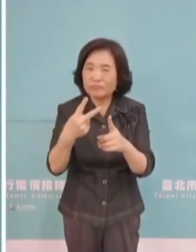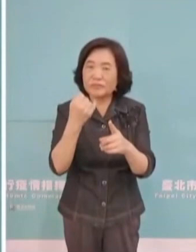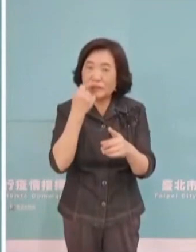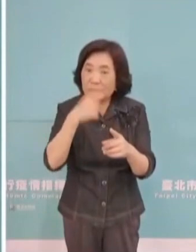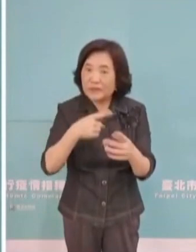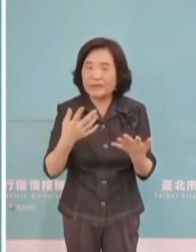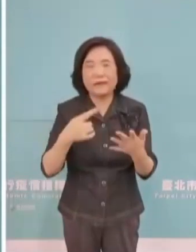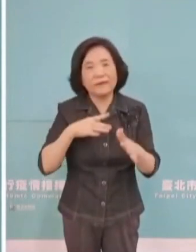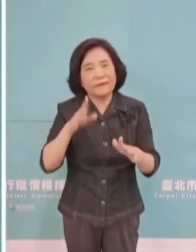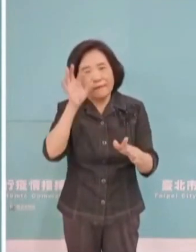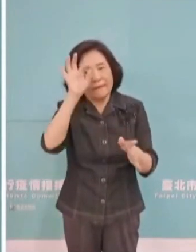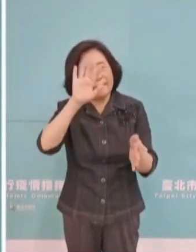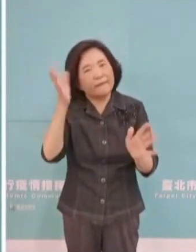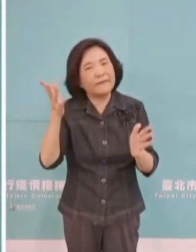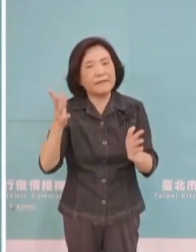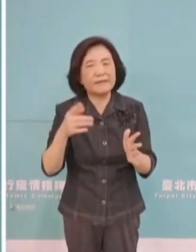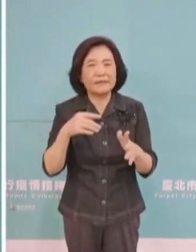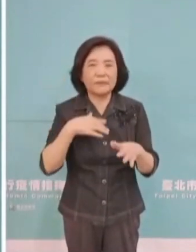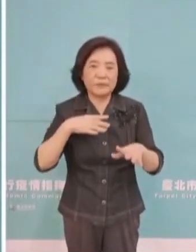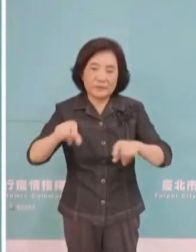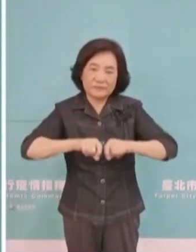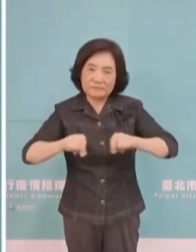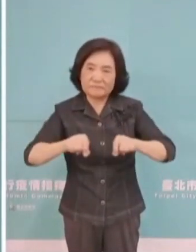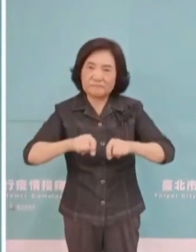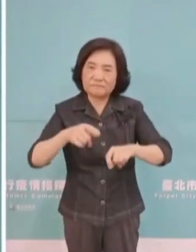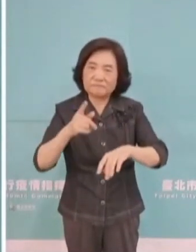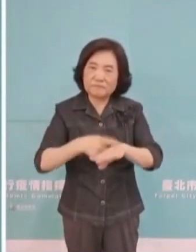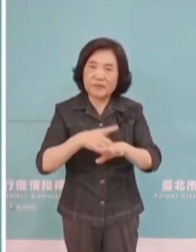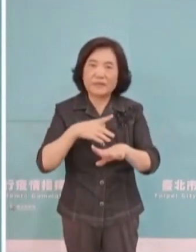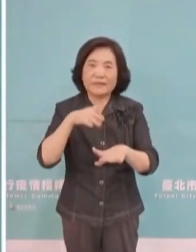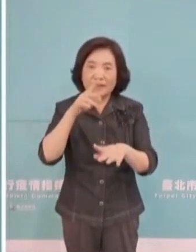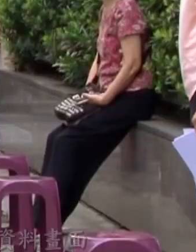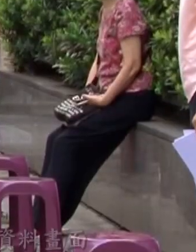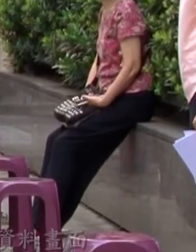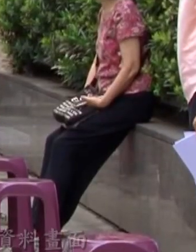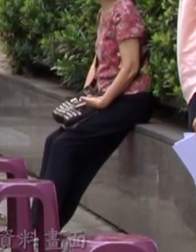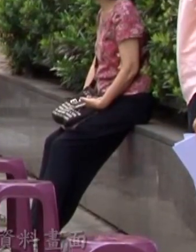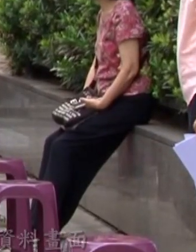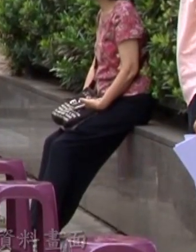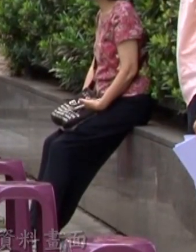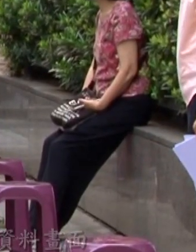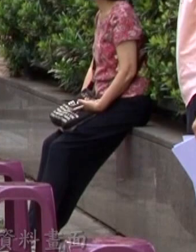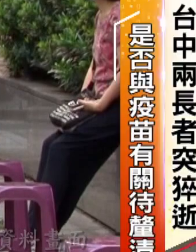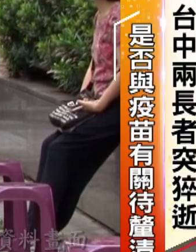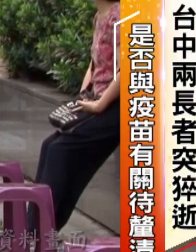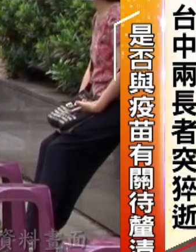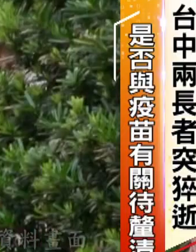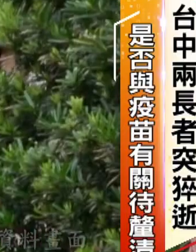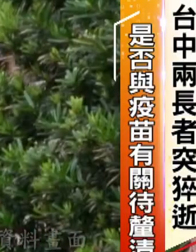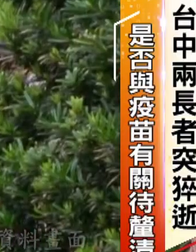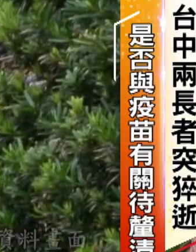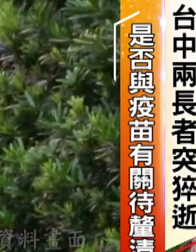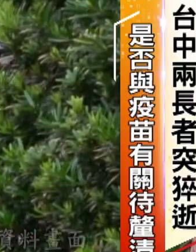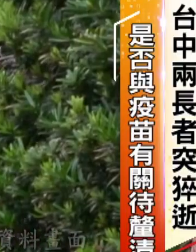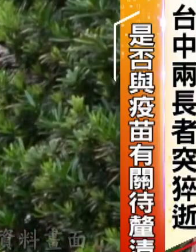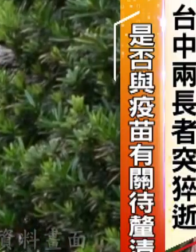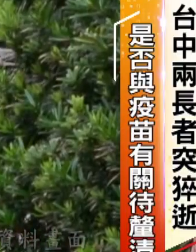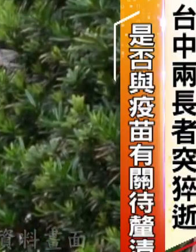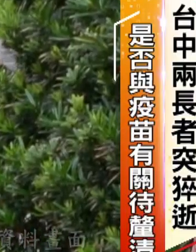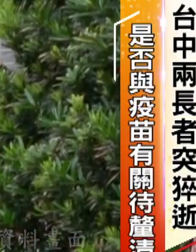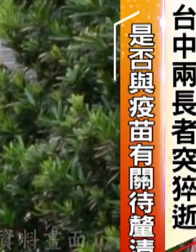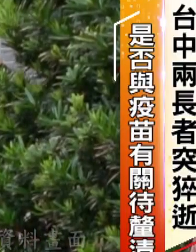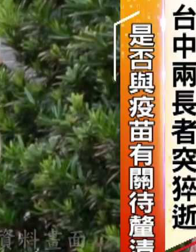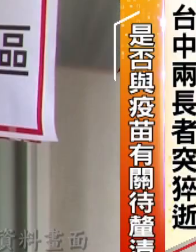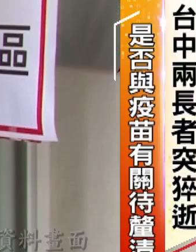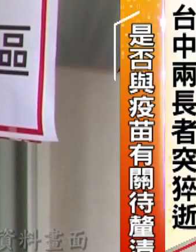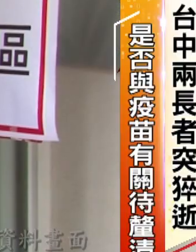是战略上在思考说疫苗什么时候会来。 相较清零，台北市长柯文哲更在意疫苗何时到